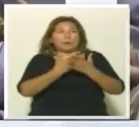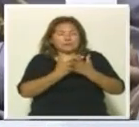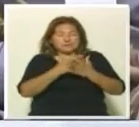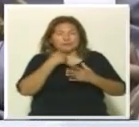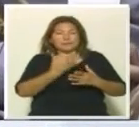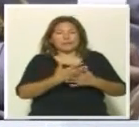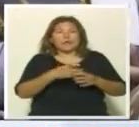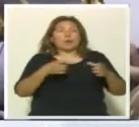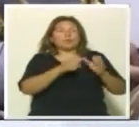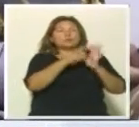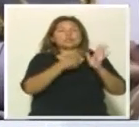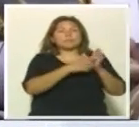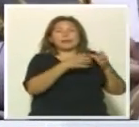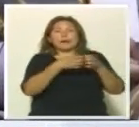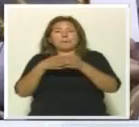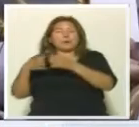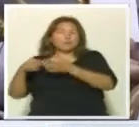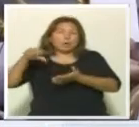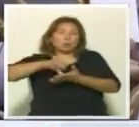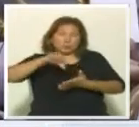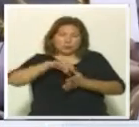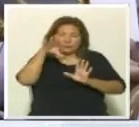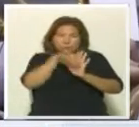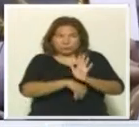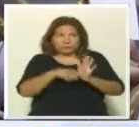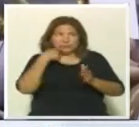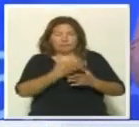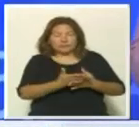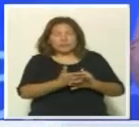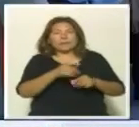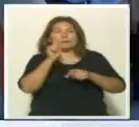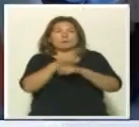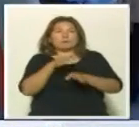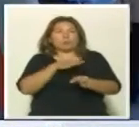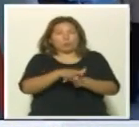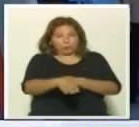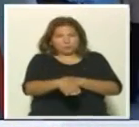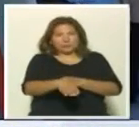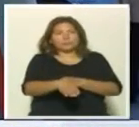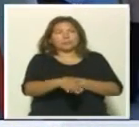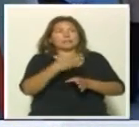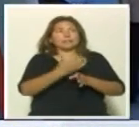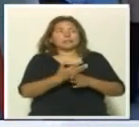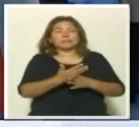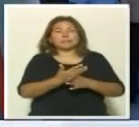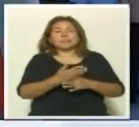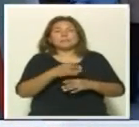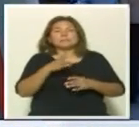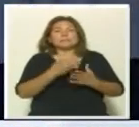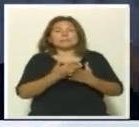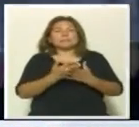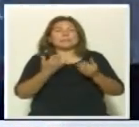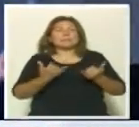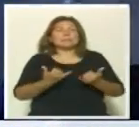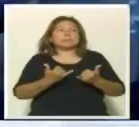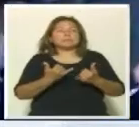барысында 17 команда өз ойын мемлекеттік тілде дұрыс жеткізе білу, түрлі шығармашылық тапсырмаларды орындауда тапқырлық танытудан сынға түсті. Әділ